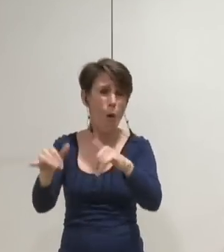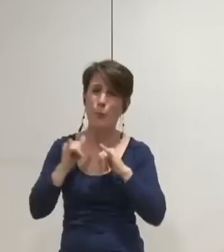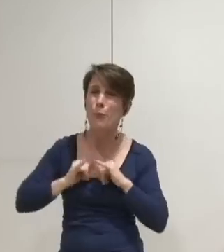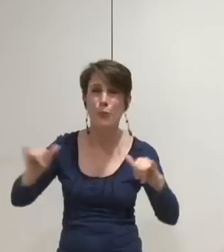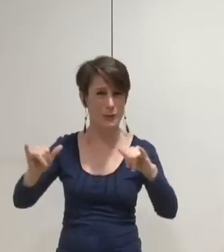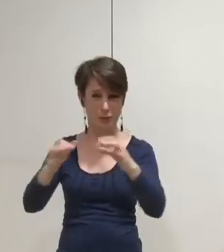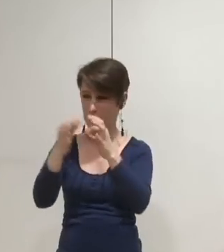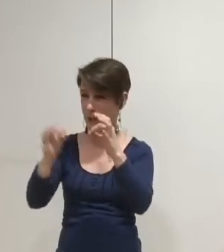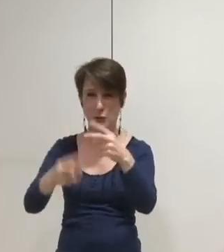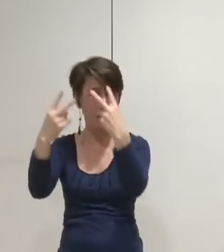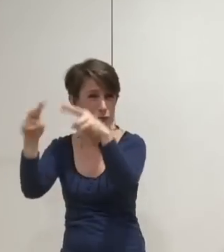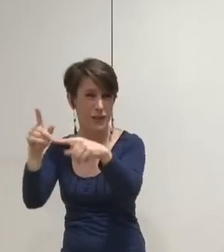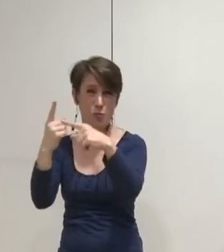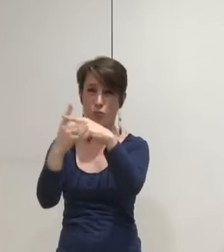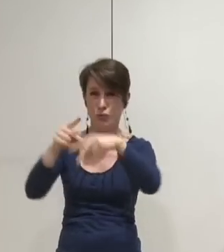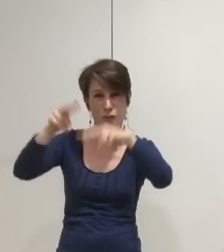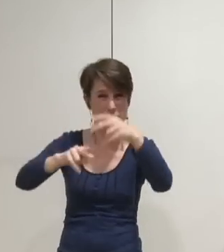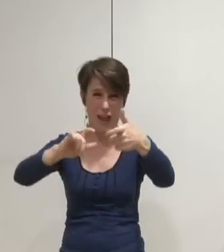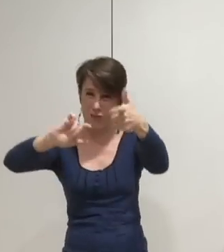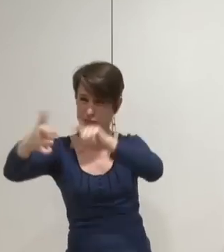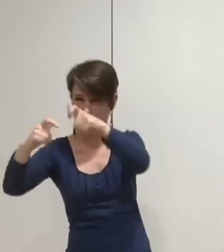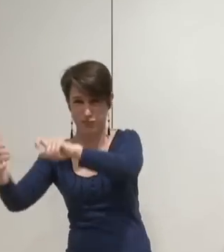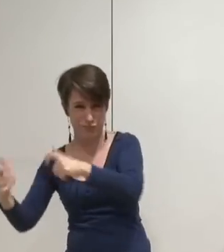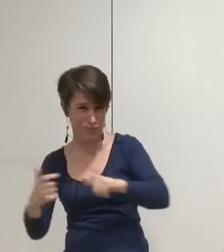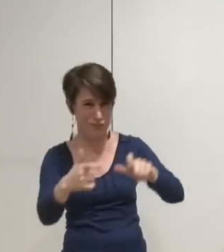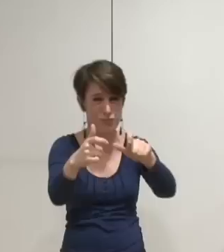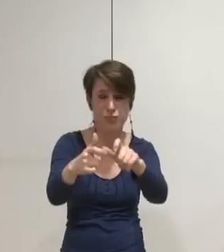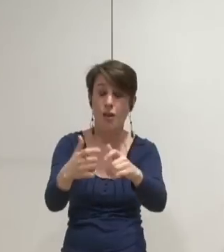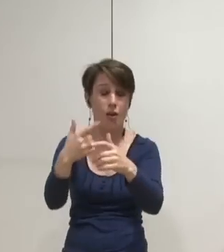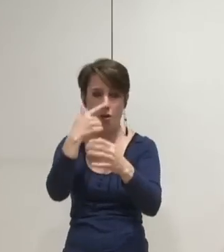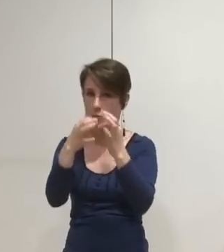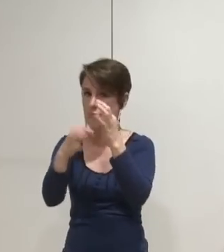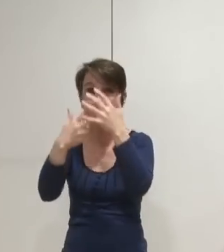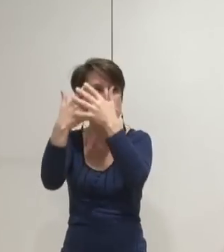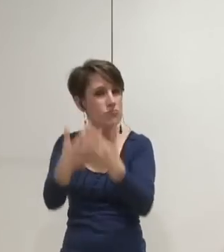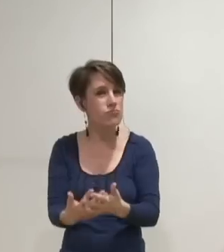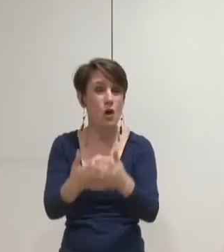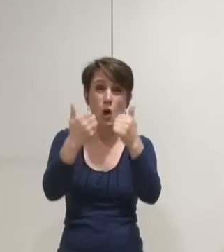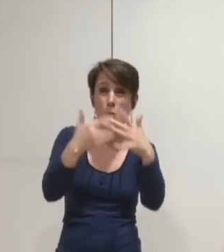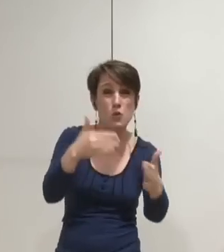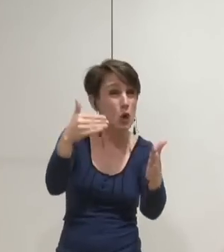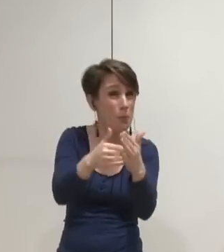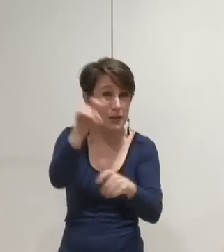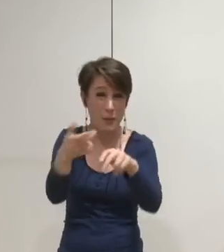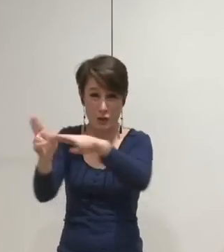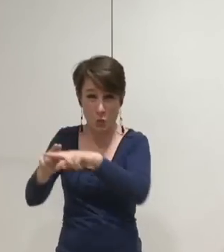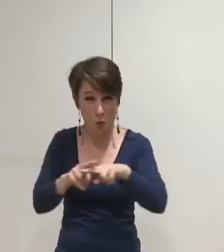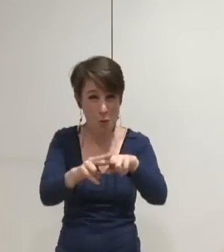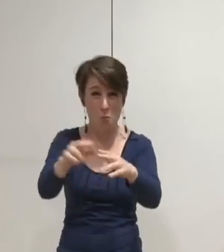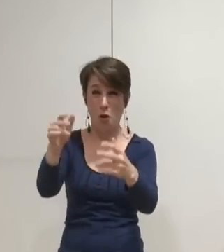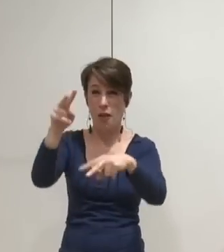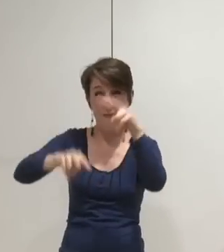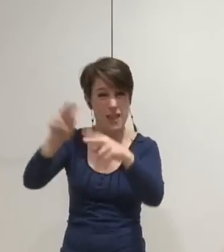dénuement le bilan est extrêmement lourd des milliers de victimes des centaines de villages ravagés devant ce drame